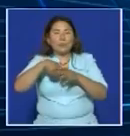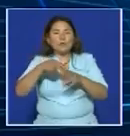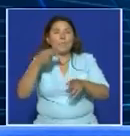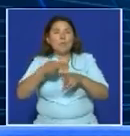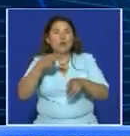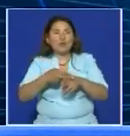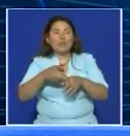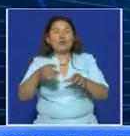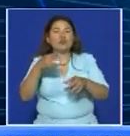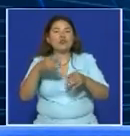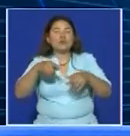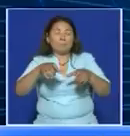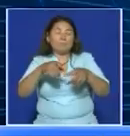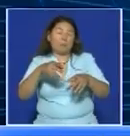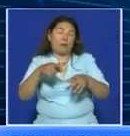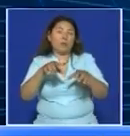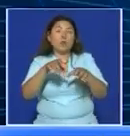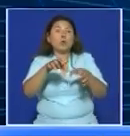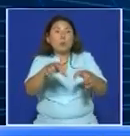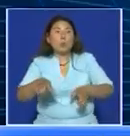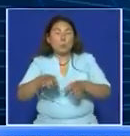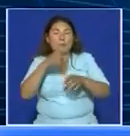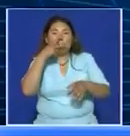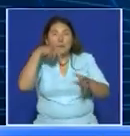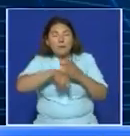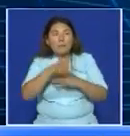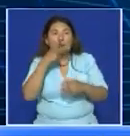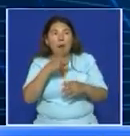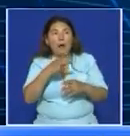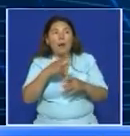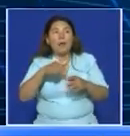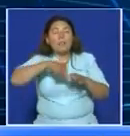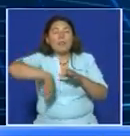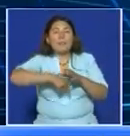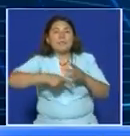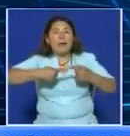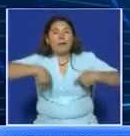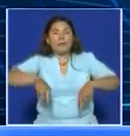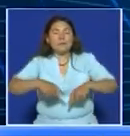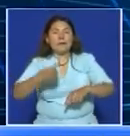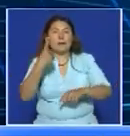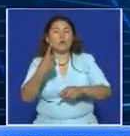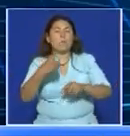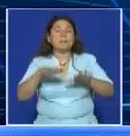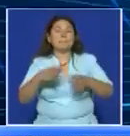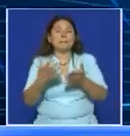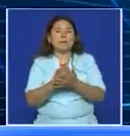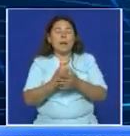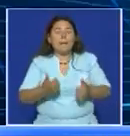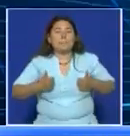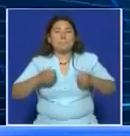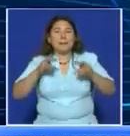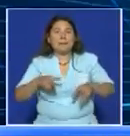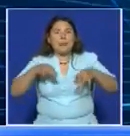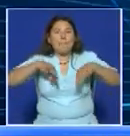из месторождений. На кадрах видеоролика хорошо видно, как сотрудники нефтесервисной компании на одном из месторождений подогнали